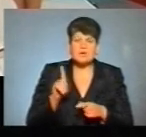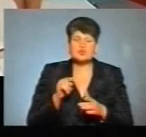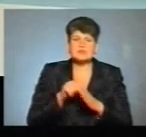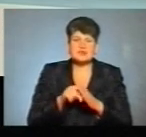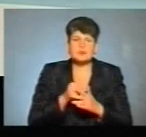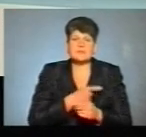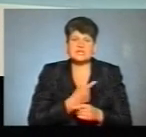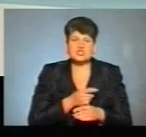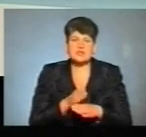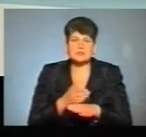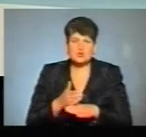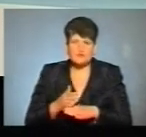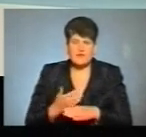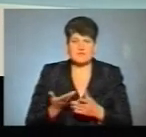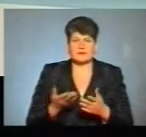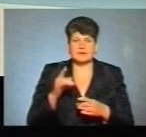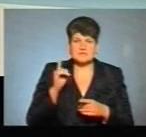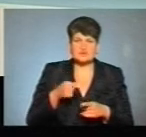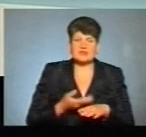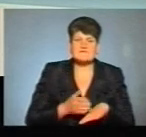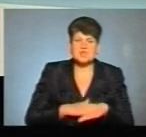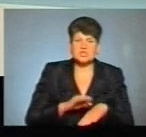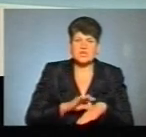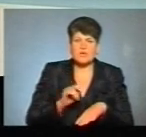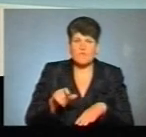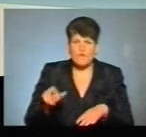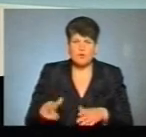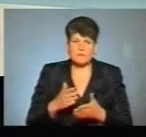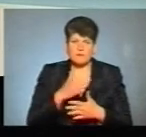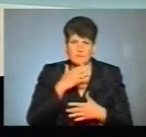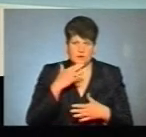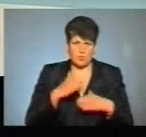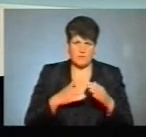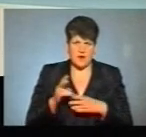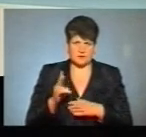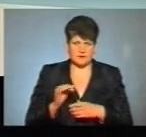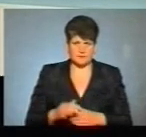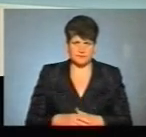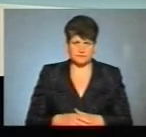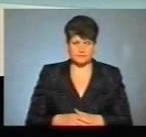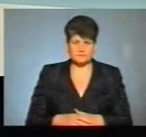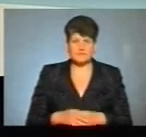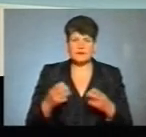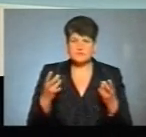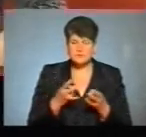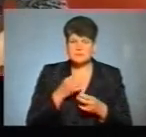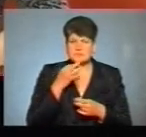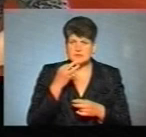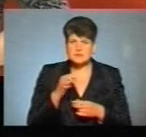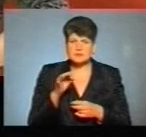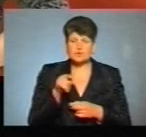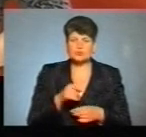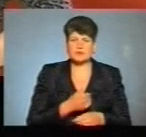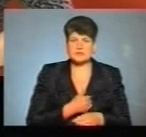медичне сортування, які знають, що таке там важкі хворі і так далі. Ми мали дуже багато практики. Ну, варто, напевно, що сказати про